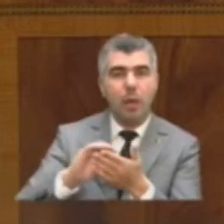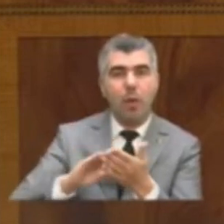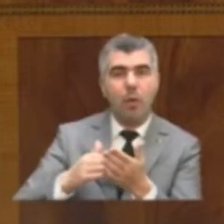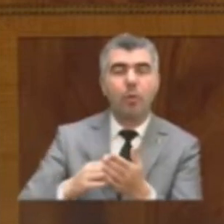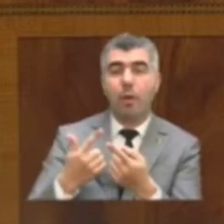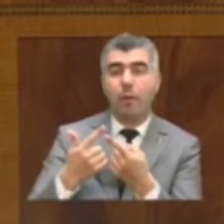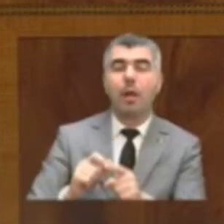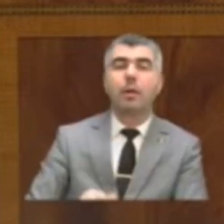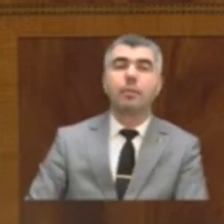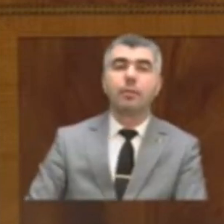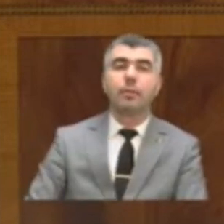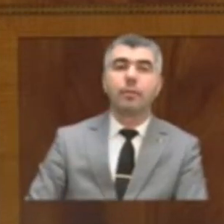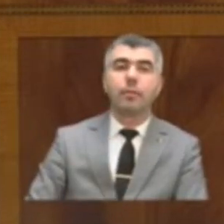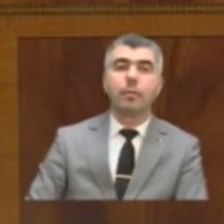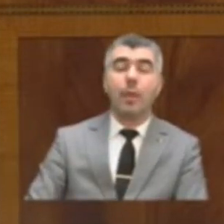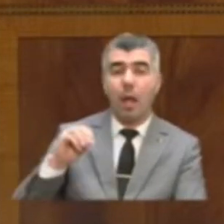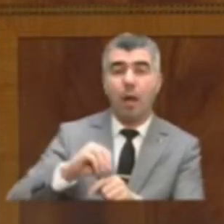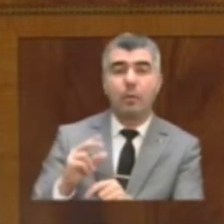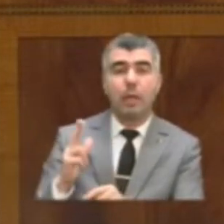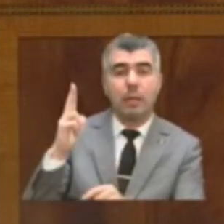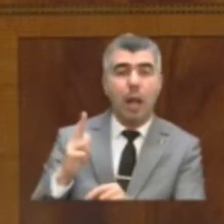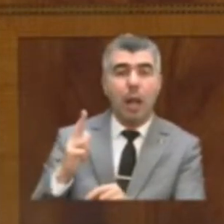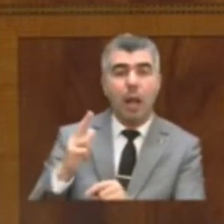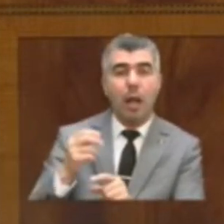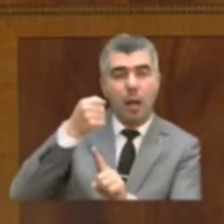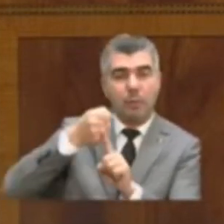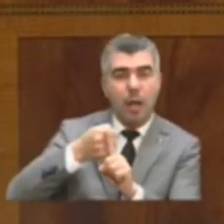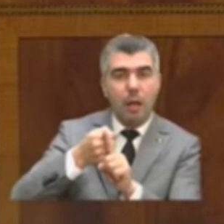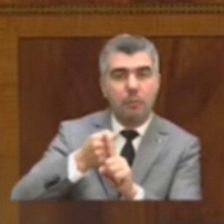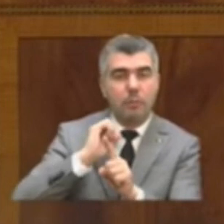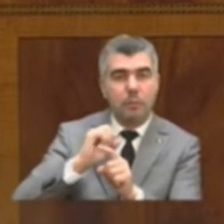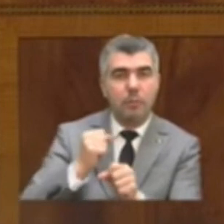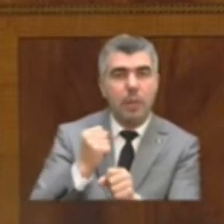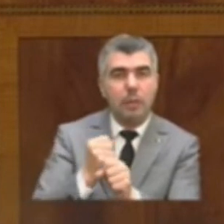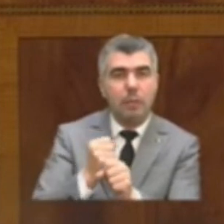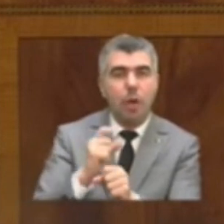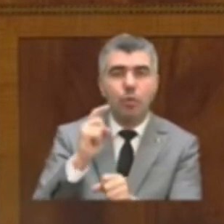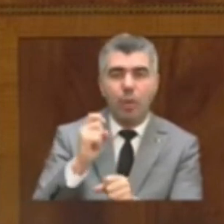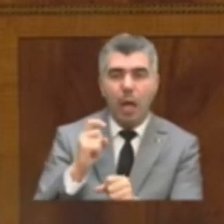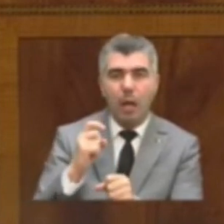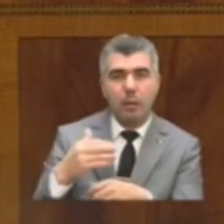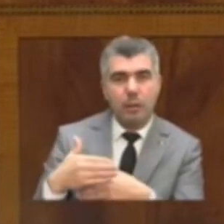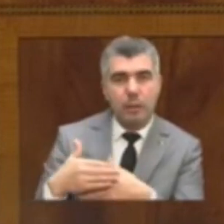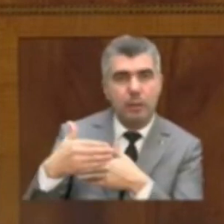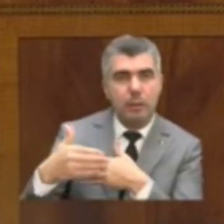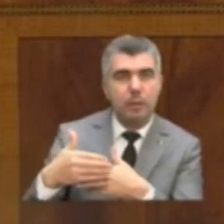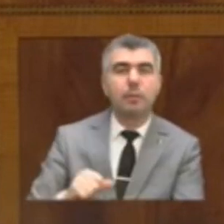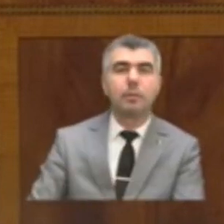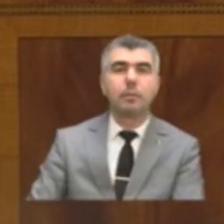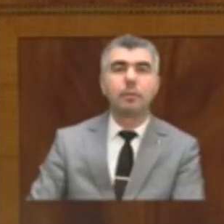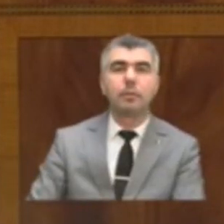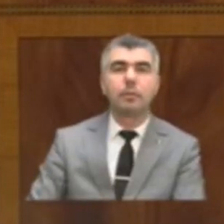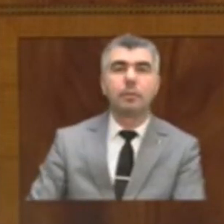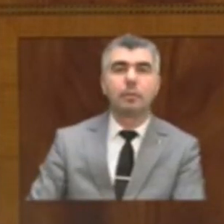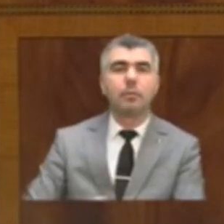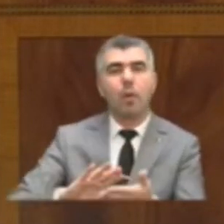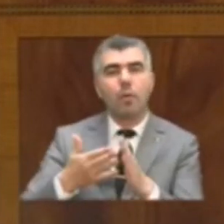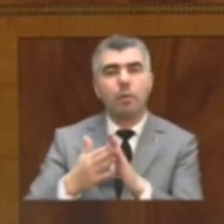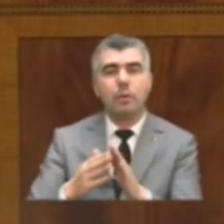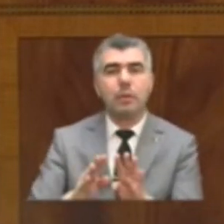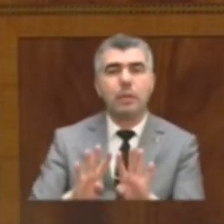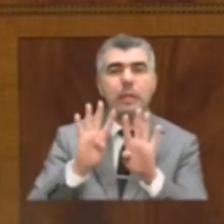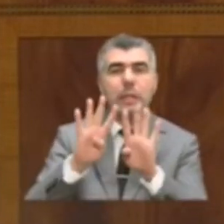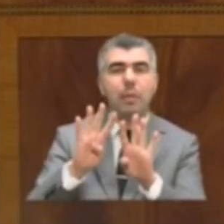خروفة، وستنطلق الأشغال في هذا يعني في الشهر المقبل وتمتد على مدى 8